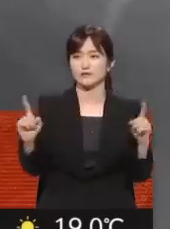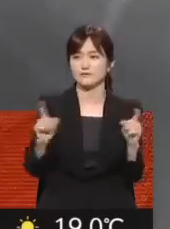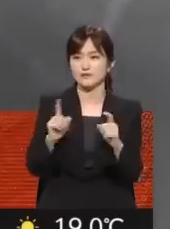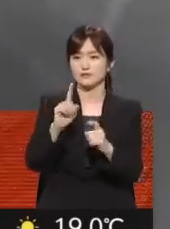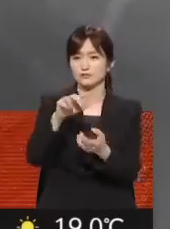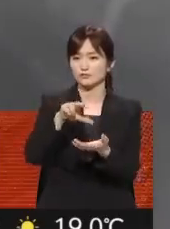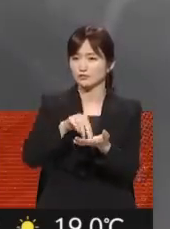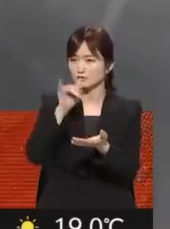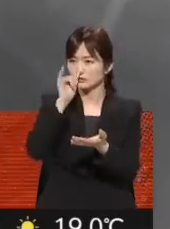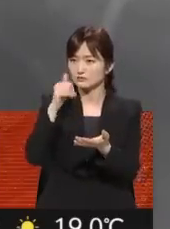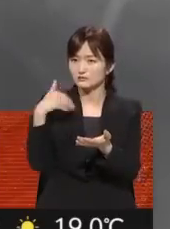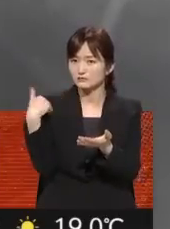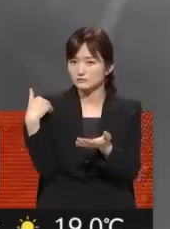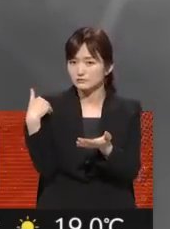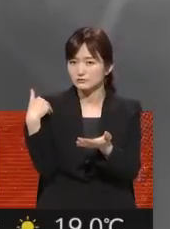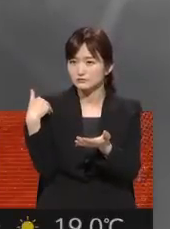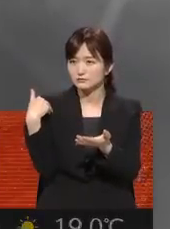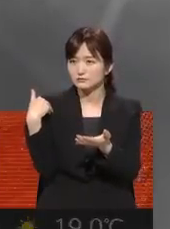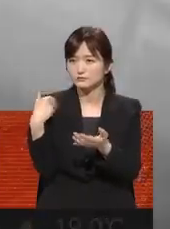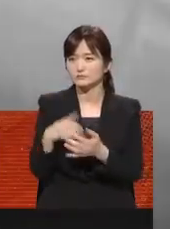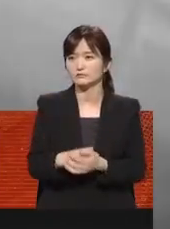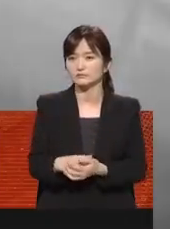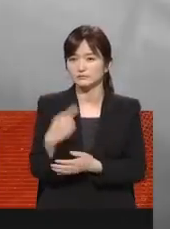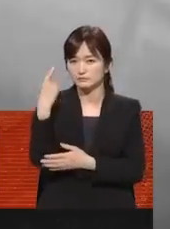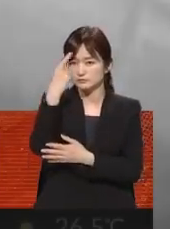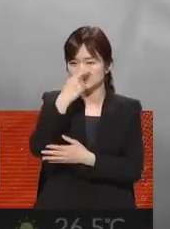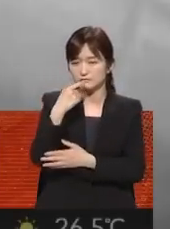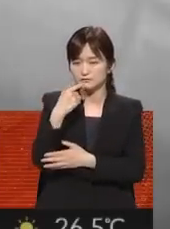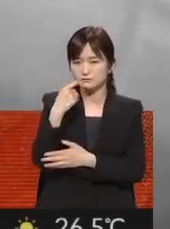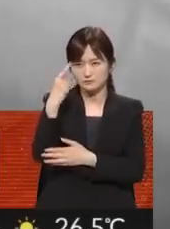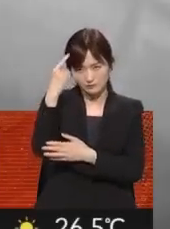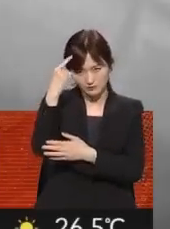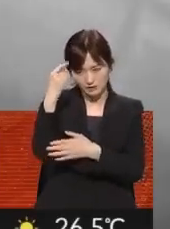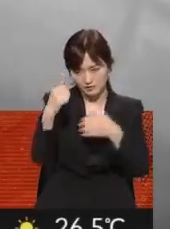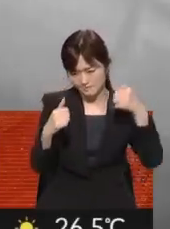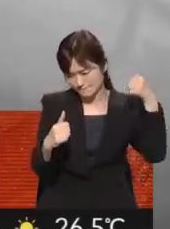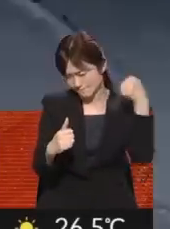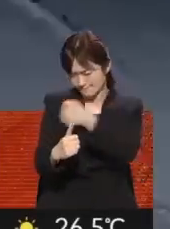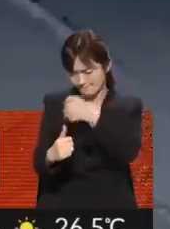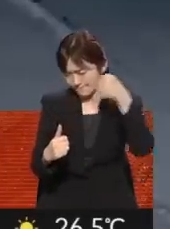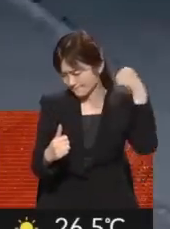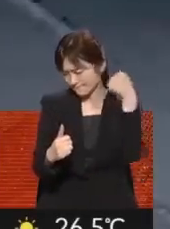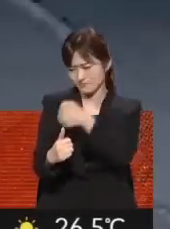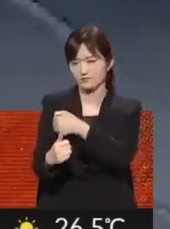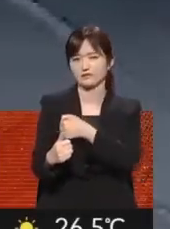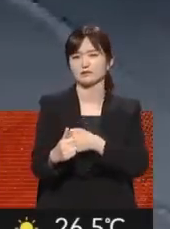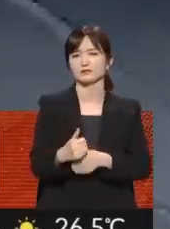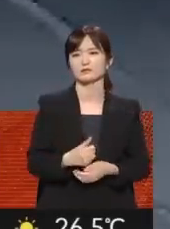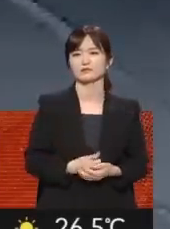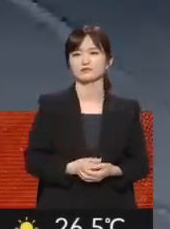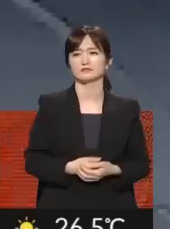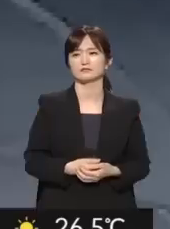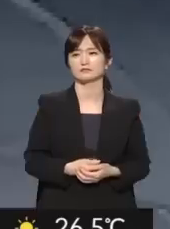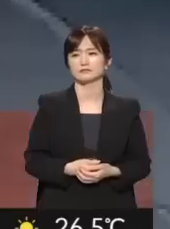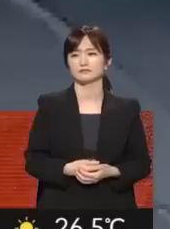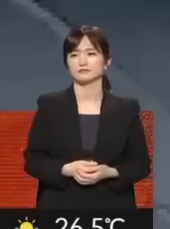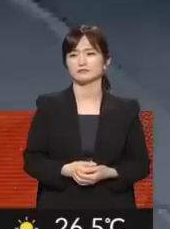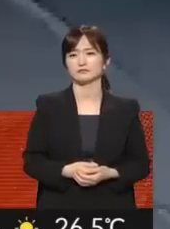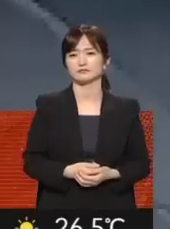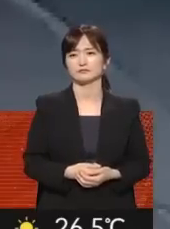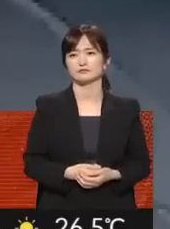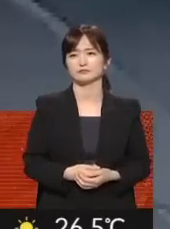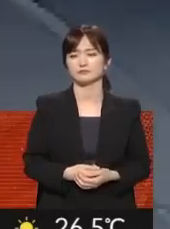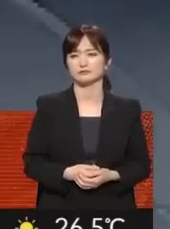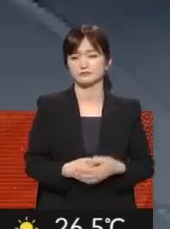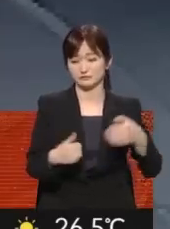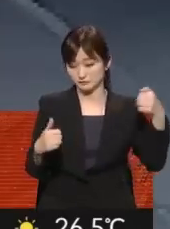어떤 문제가 있었는지 모르겠습니다만 저렇게 얼굴 막 머리 부분만 집중적으로 가격을 하고 있습니다 자 근데 저 지경을 만들어 놓고